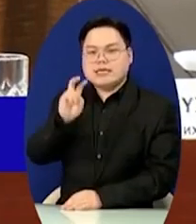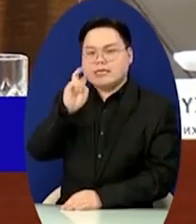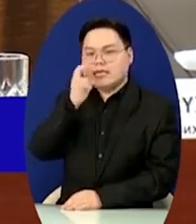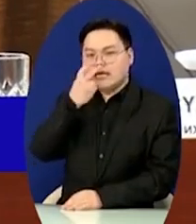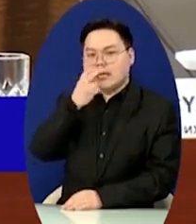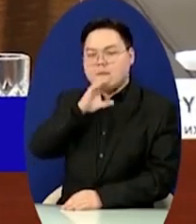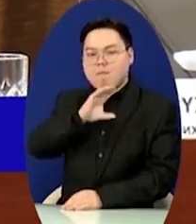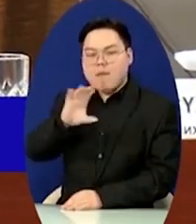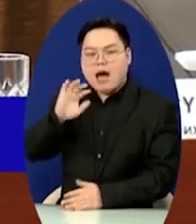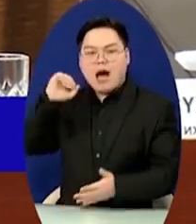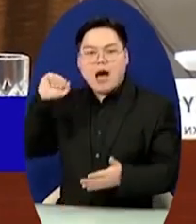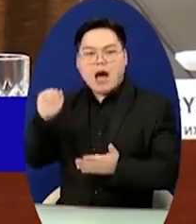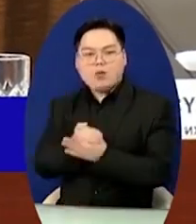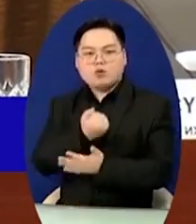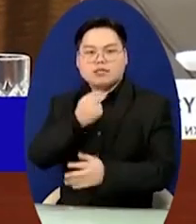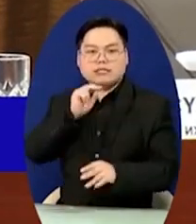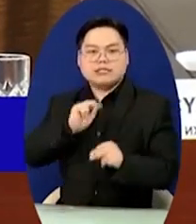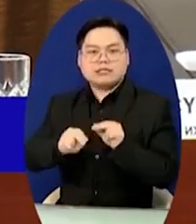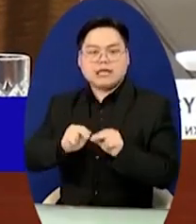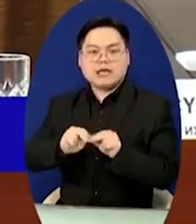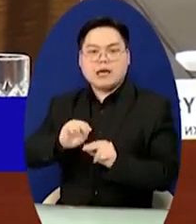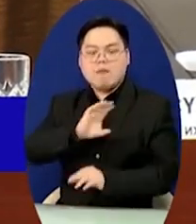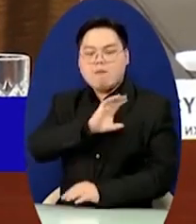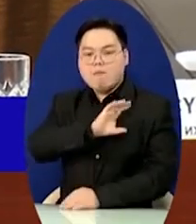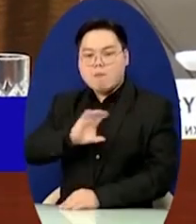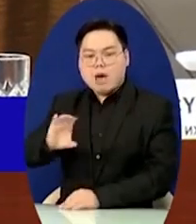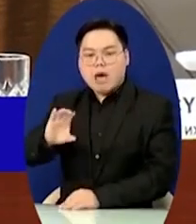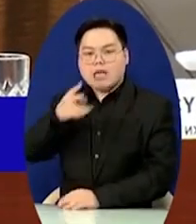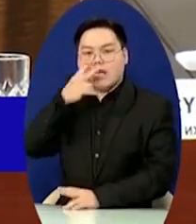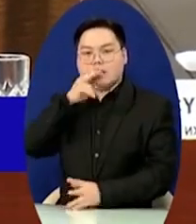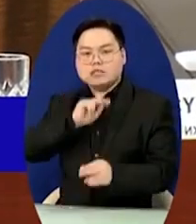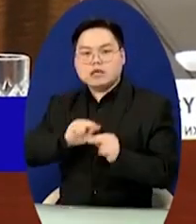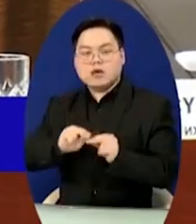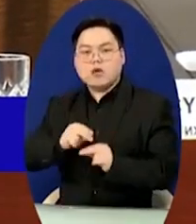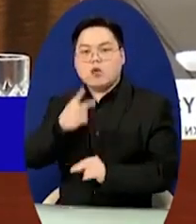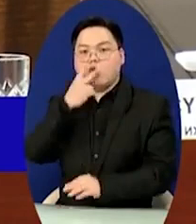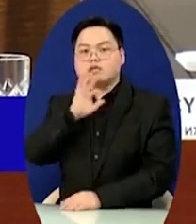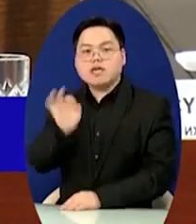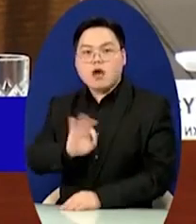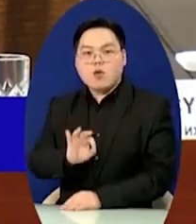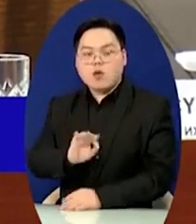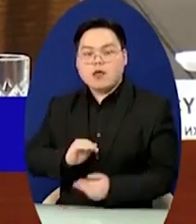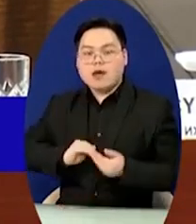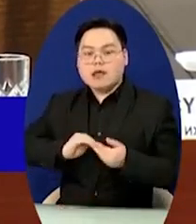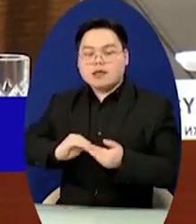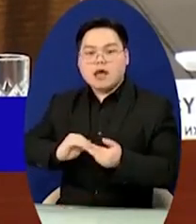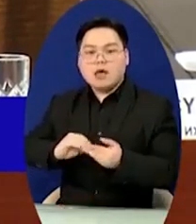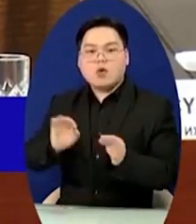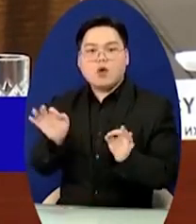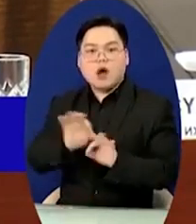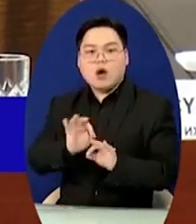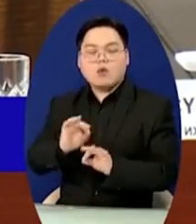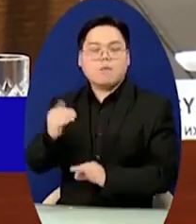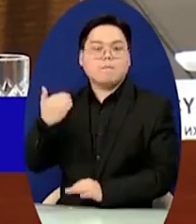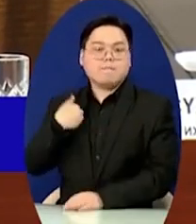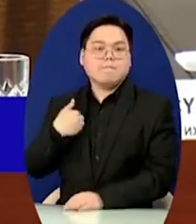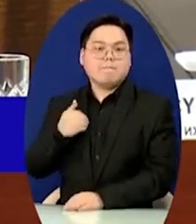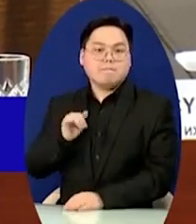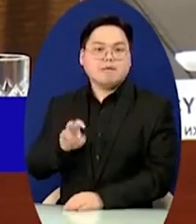хяналтын аудитын байгуулгадаар одоо шалгагдаж байгаагүй танилцуулагдаж олон нийтэд бас